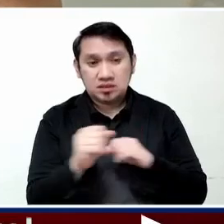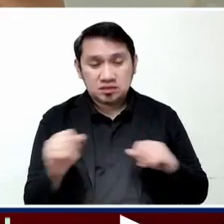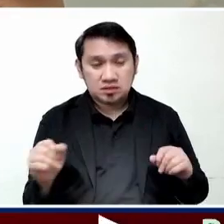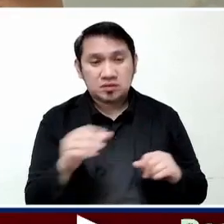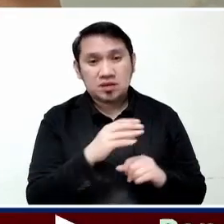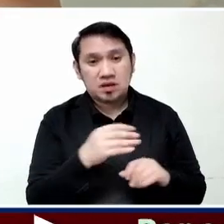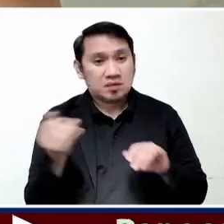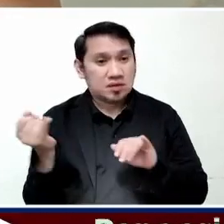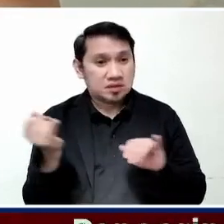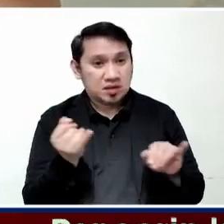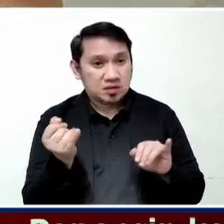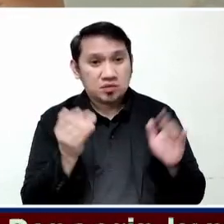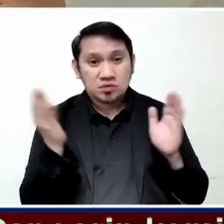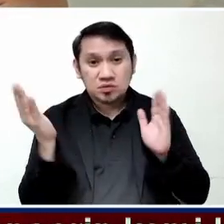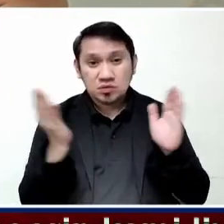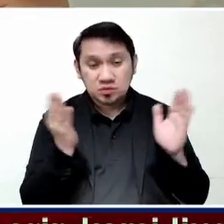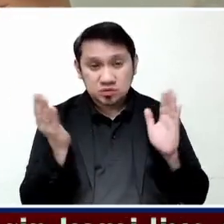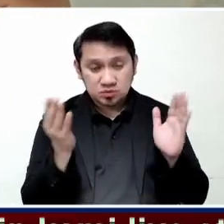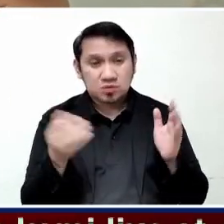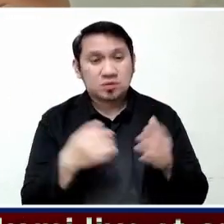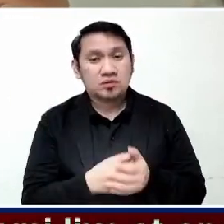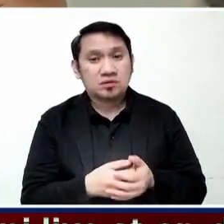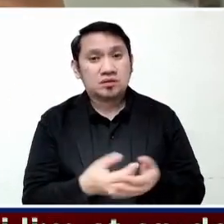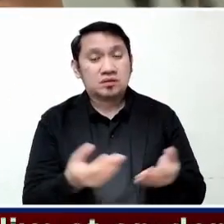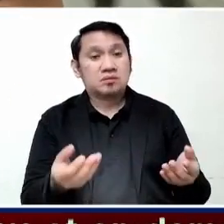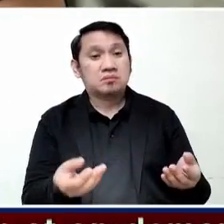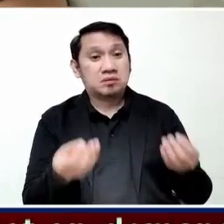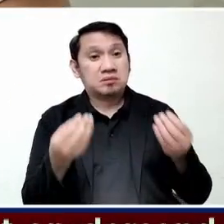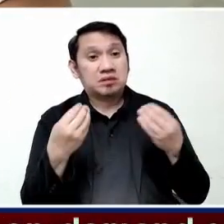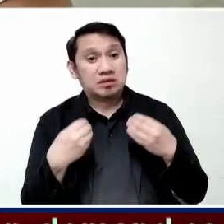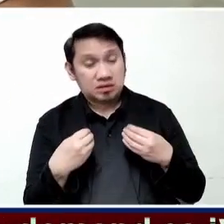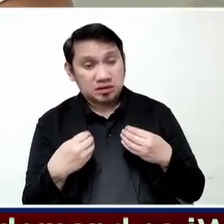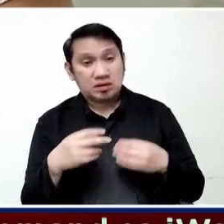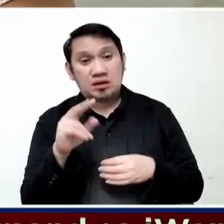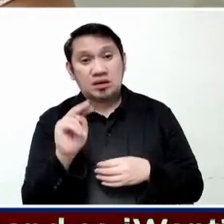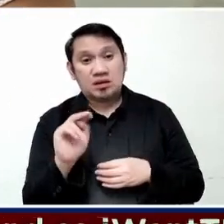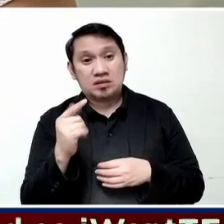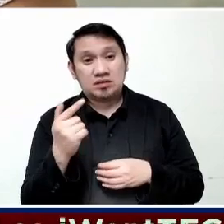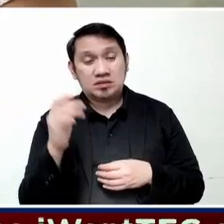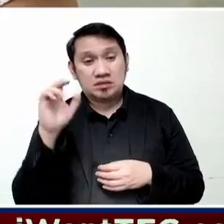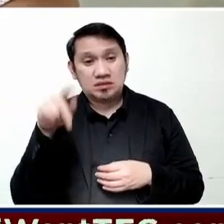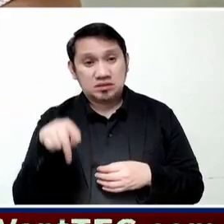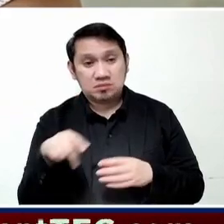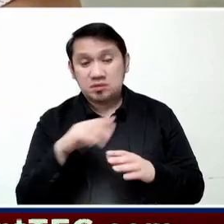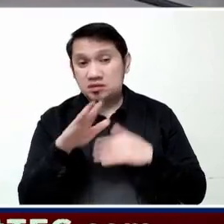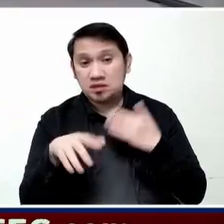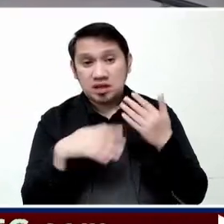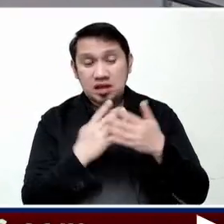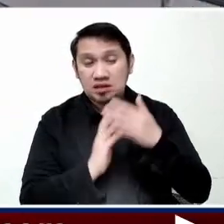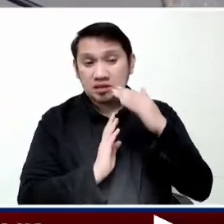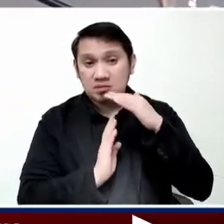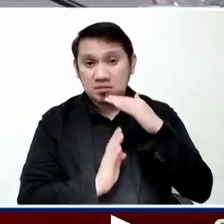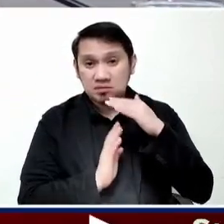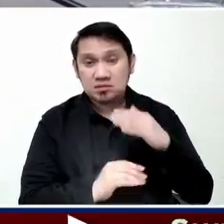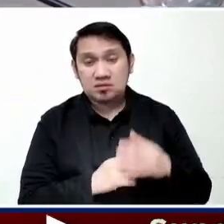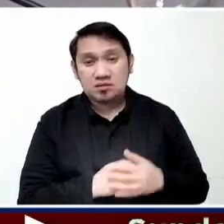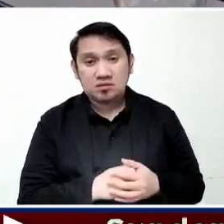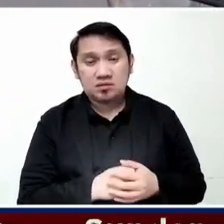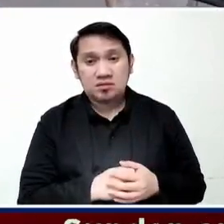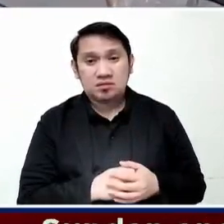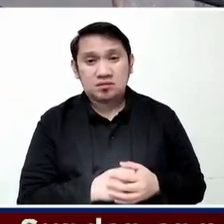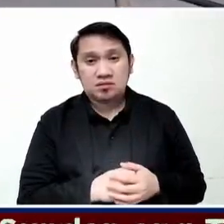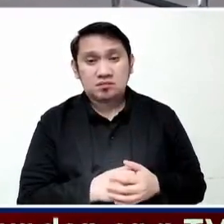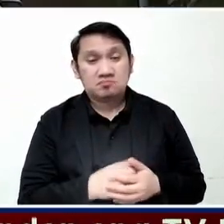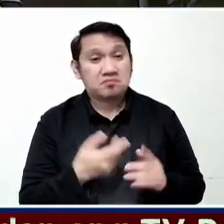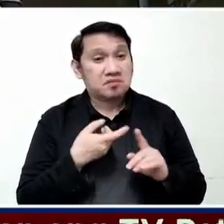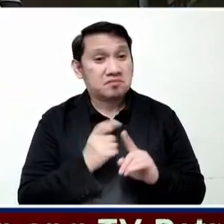janitorial services ang ipinapasa ng National Grid Corporation sa lahat ng mga consumers. Batay sa